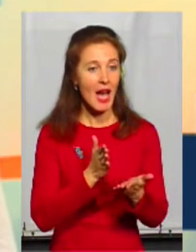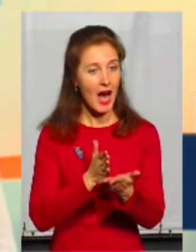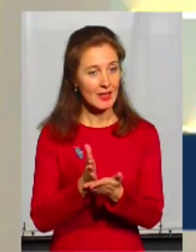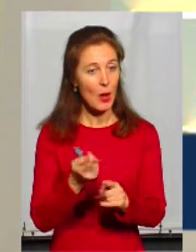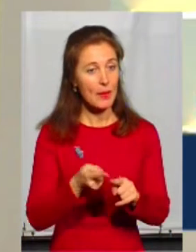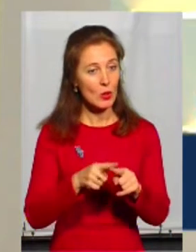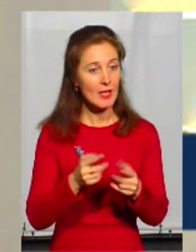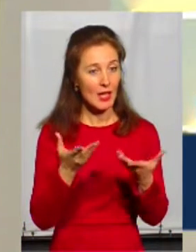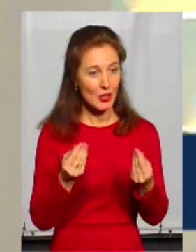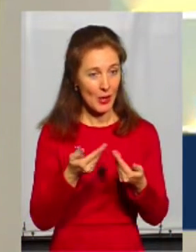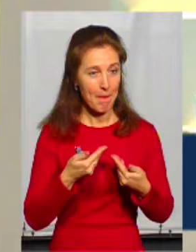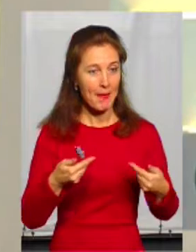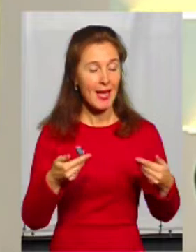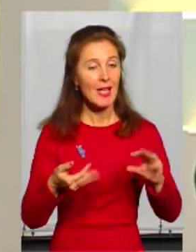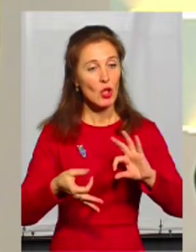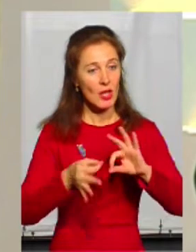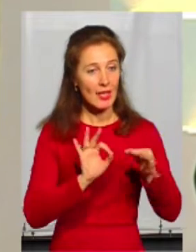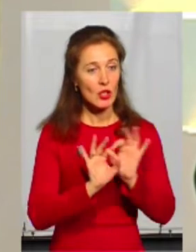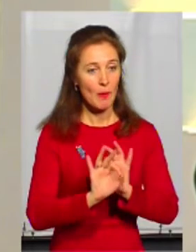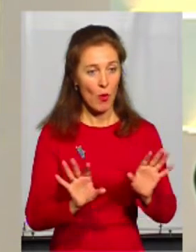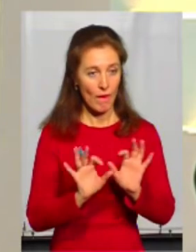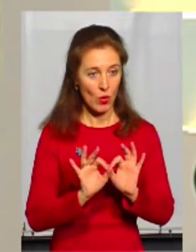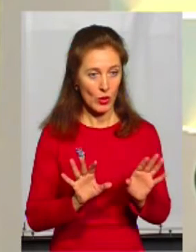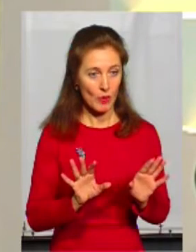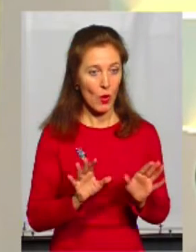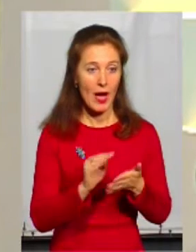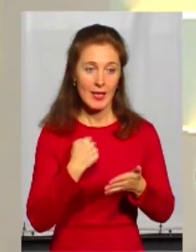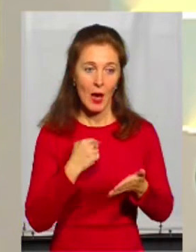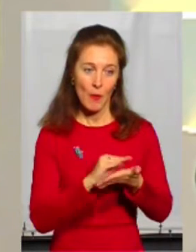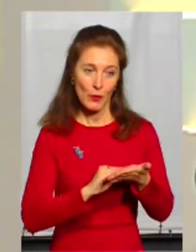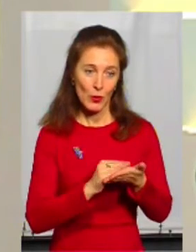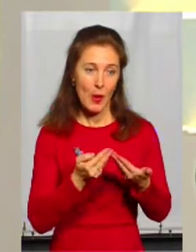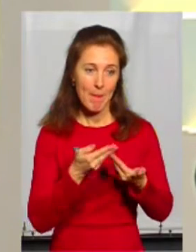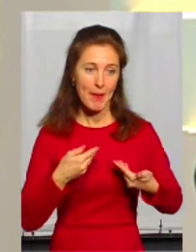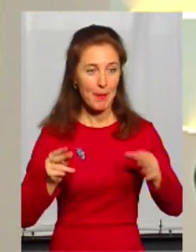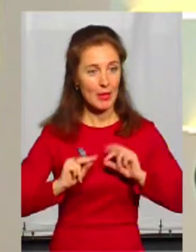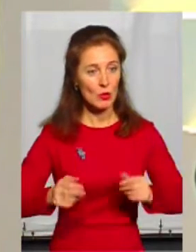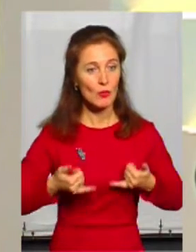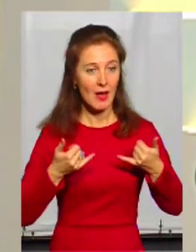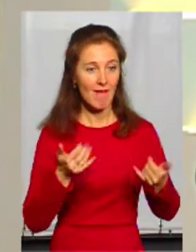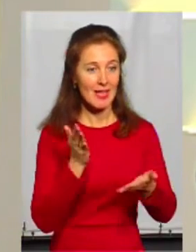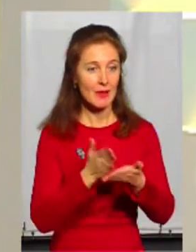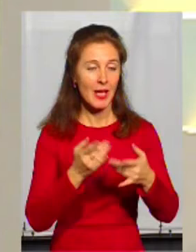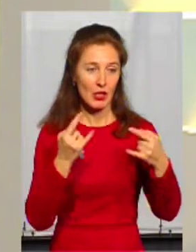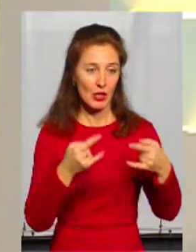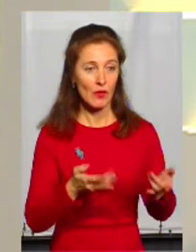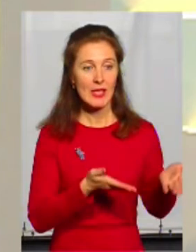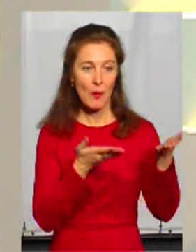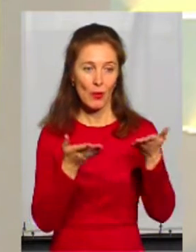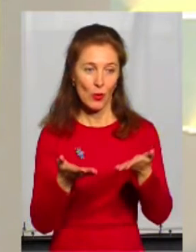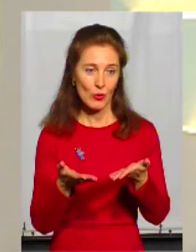варіанти. Про це ми ще докладніше поговоримо. Повторюсь, що ми працюємо для вас наживо.